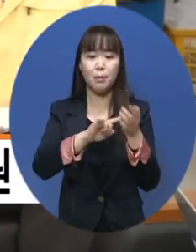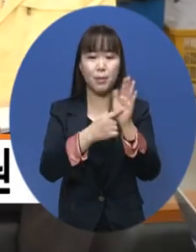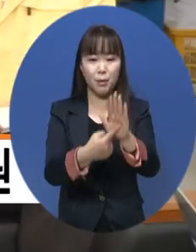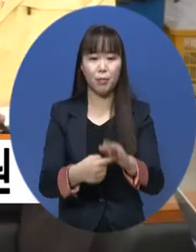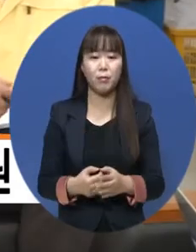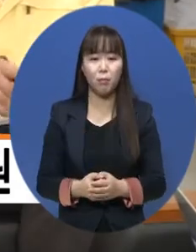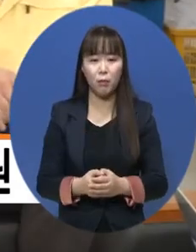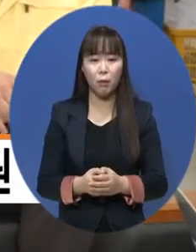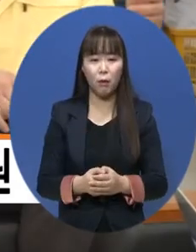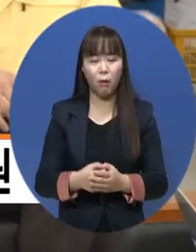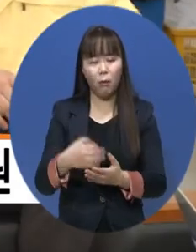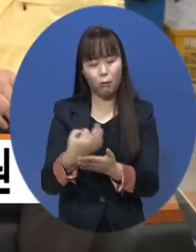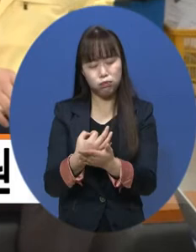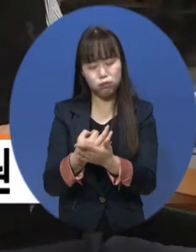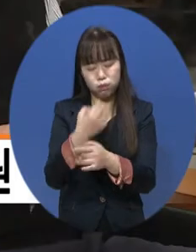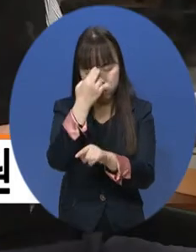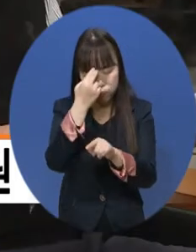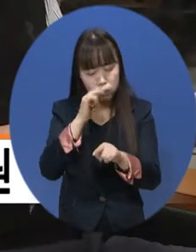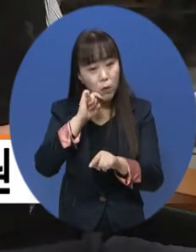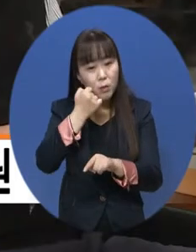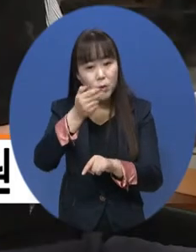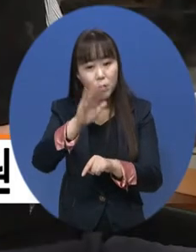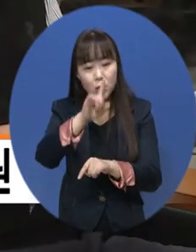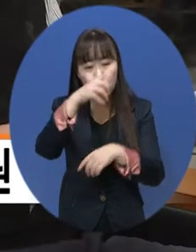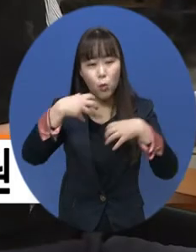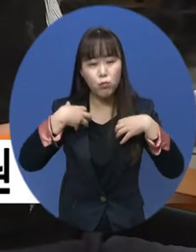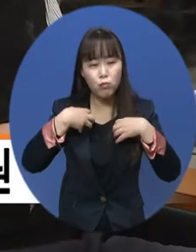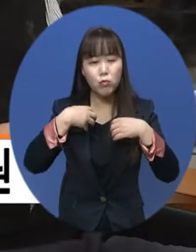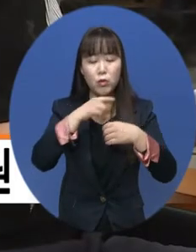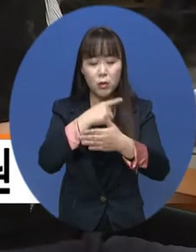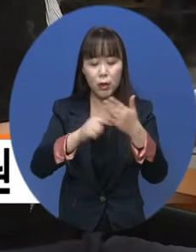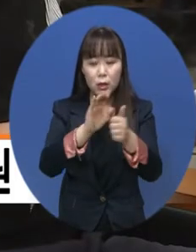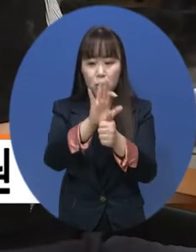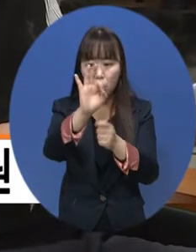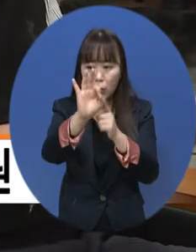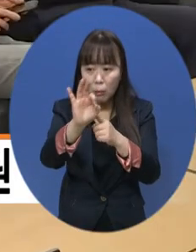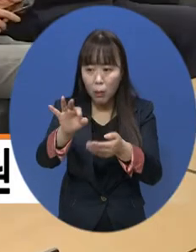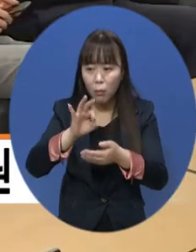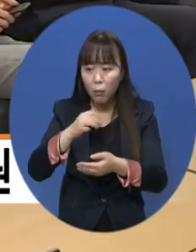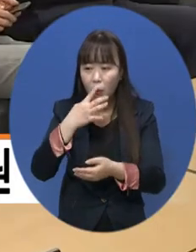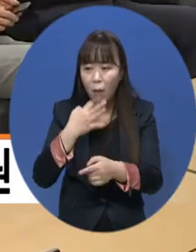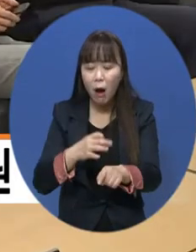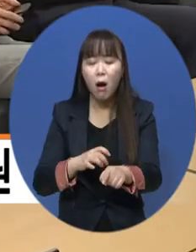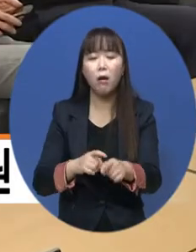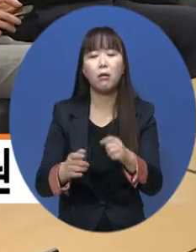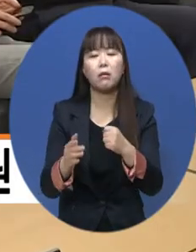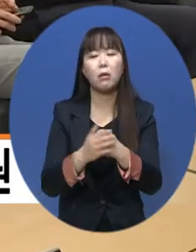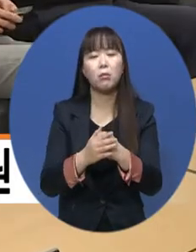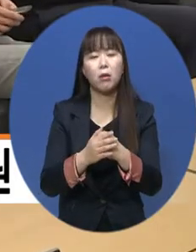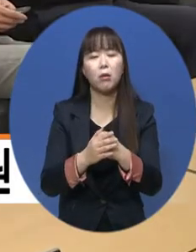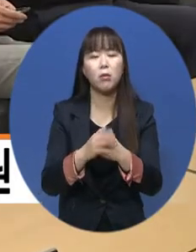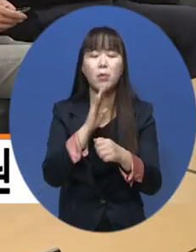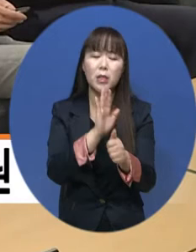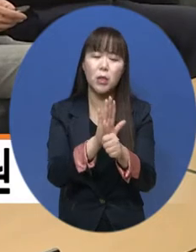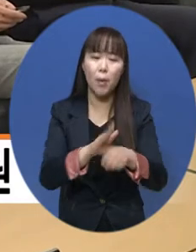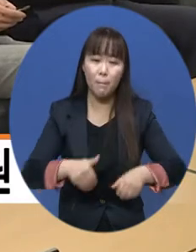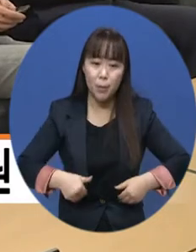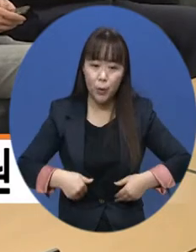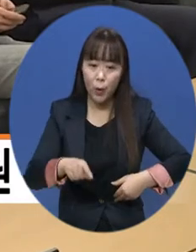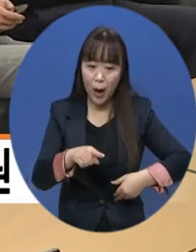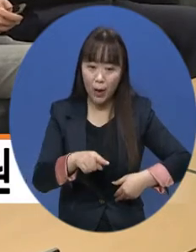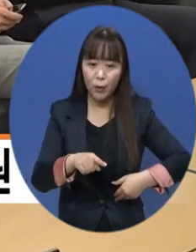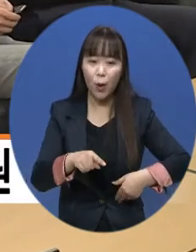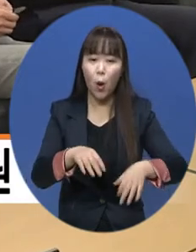급격한 매출 감소로 어려운 상황이지만 정부 재난지원금 대상에서 제외돼 지원이 절실한 업종을 긴급